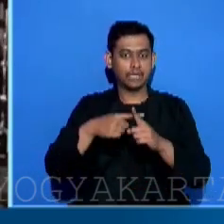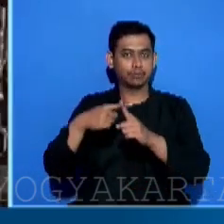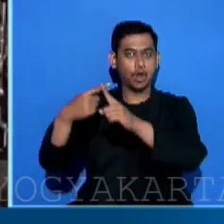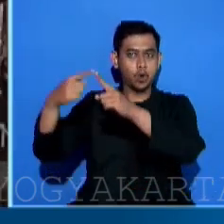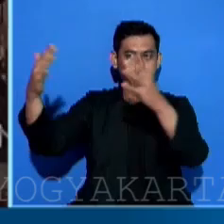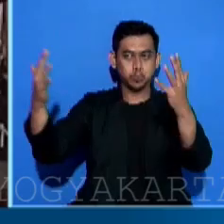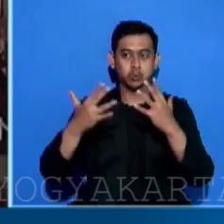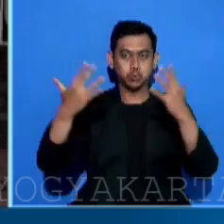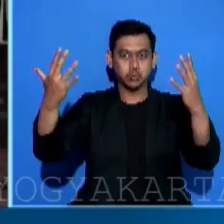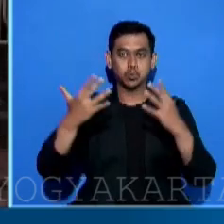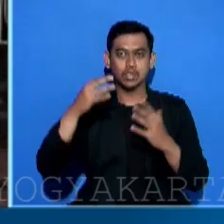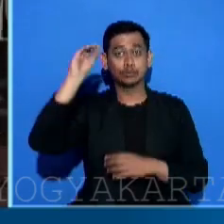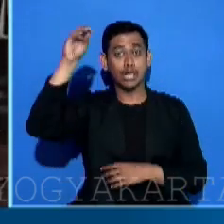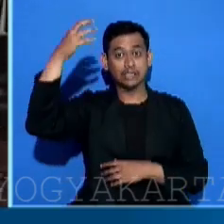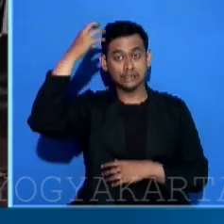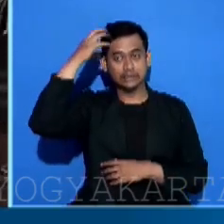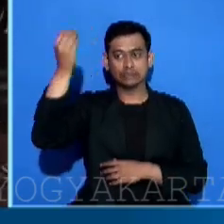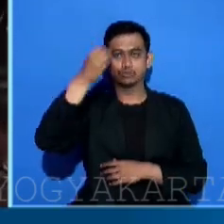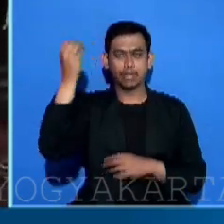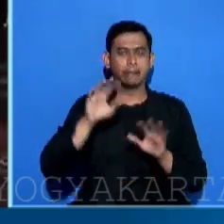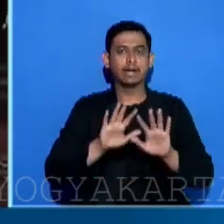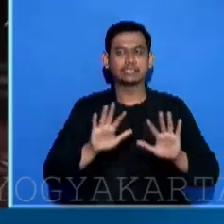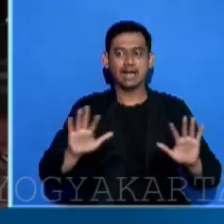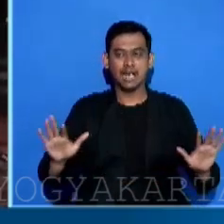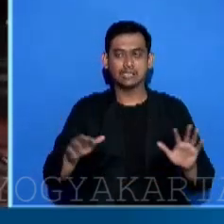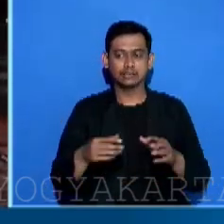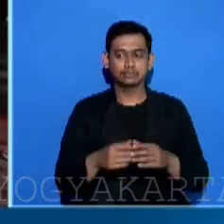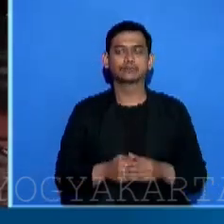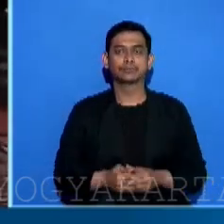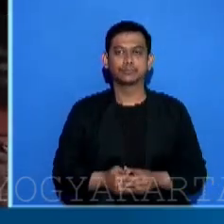Dispar DIY juga memiliki banyak paket wisata yang akan ditawarkan di akhir tahun.